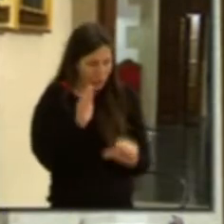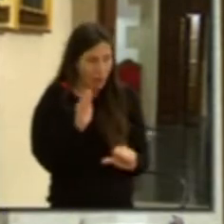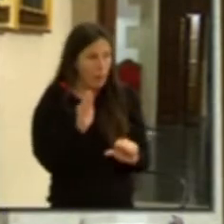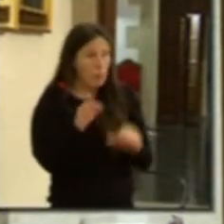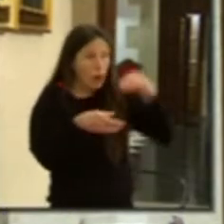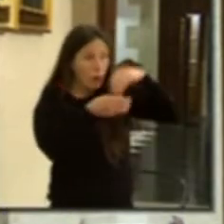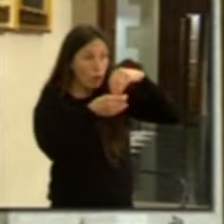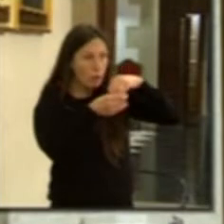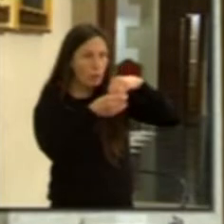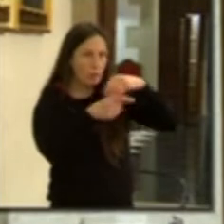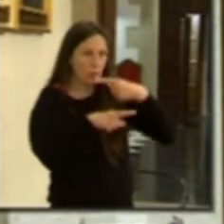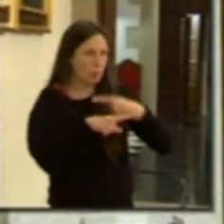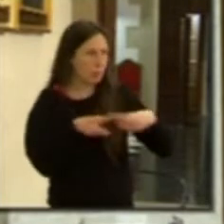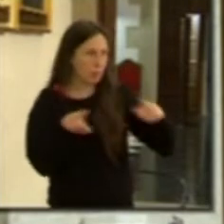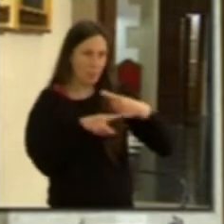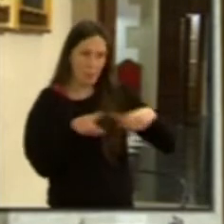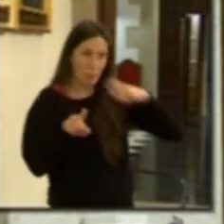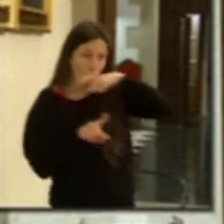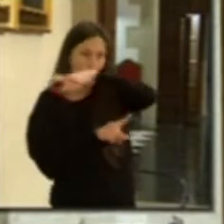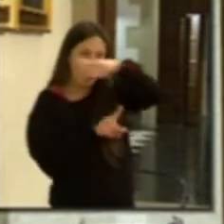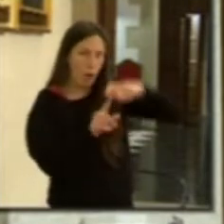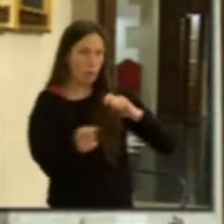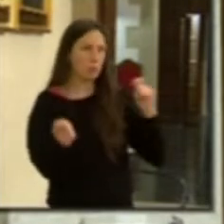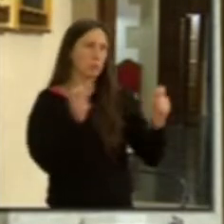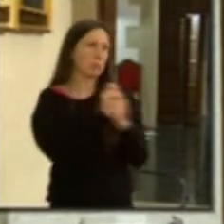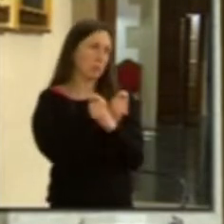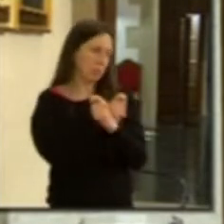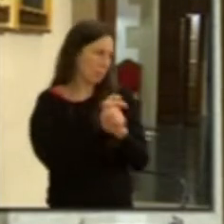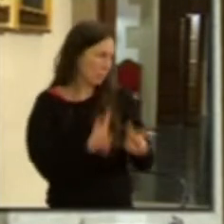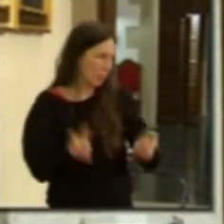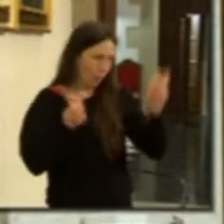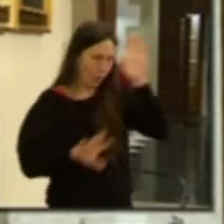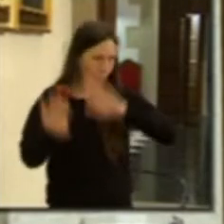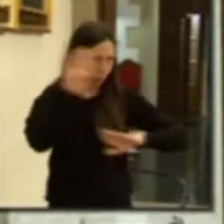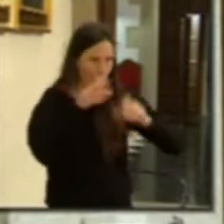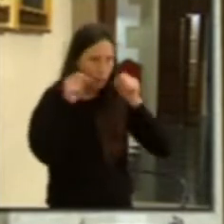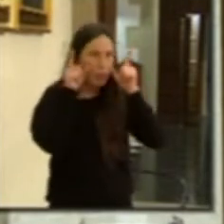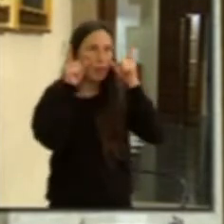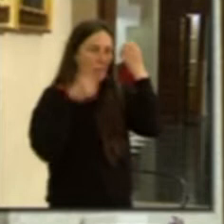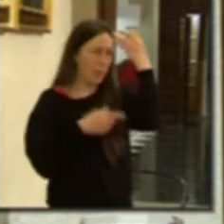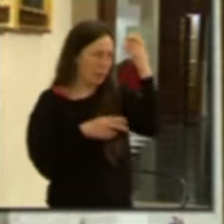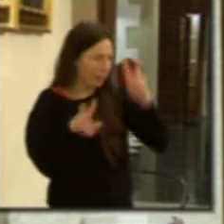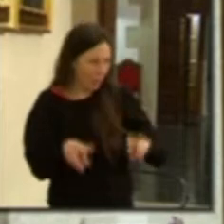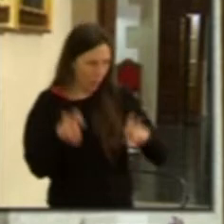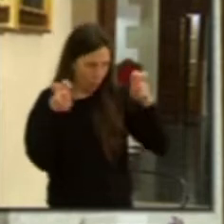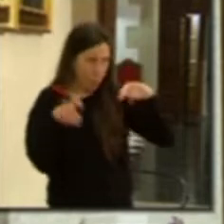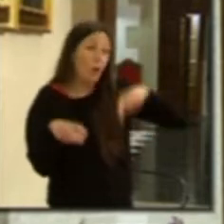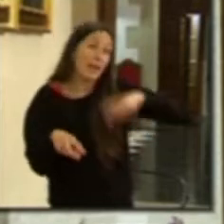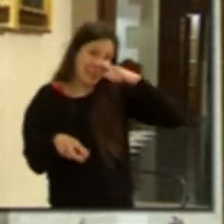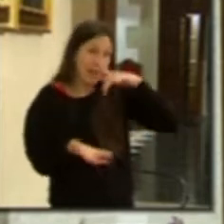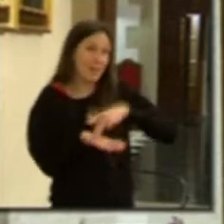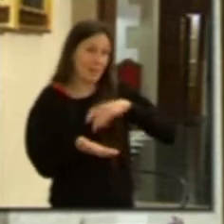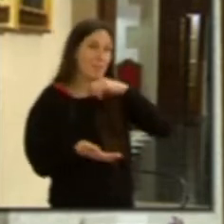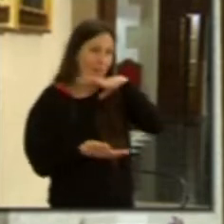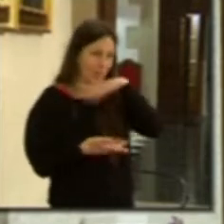perquè en un any les coses han canviat i hem après moltes coses que no sabíem de les ciutats. però aquest any hi ha Mercat del Ram, un Mercat del Ram